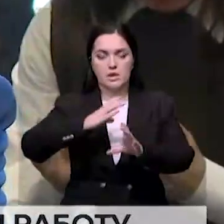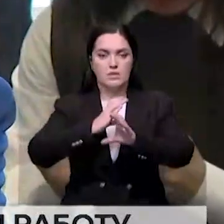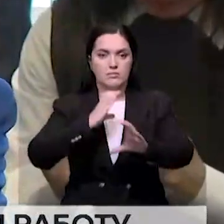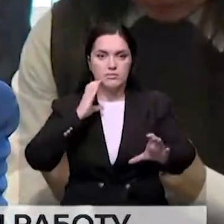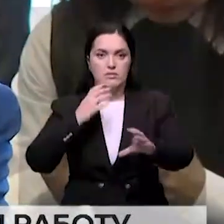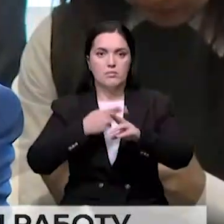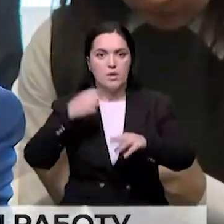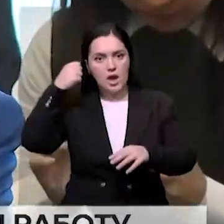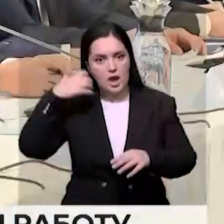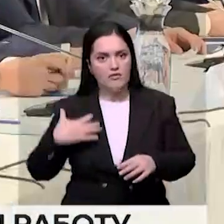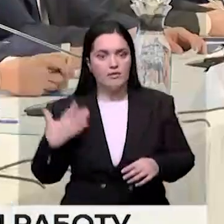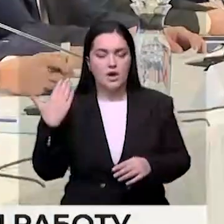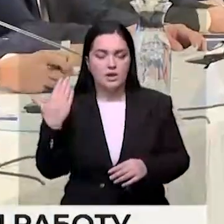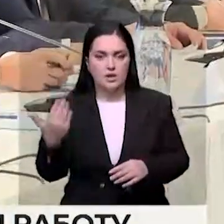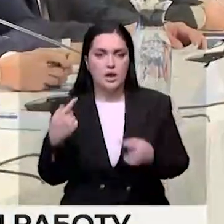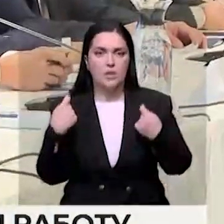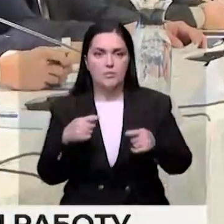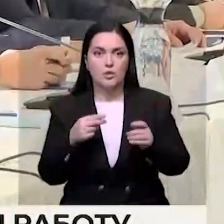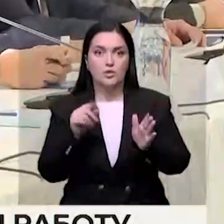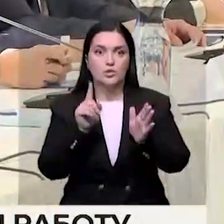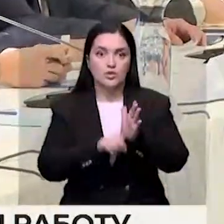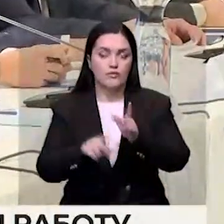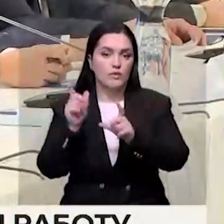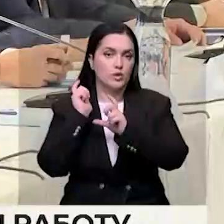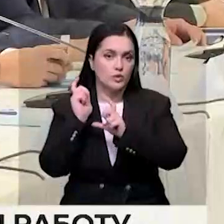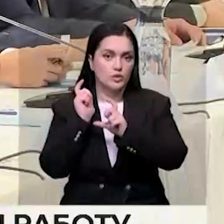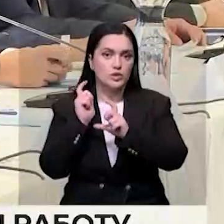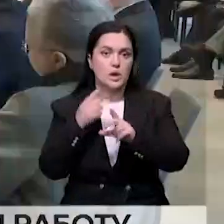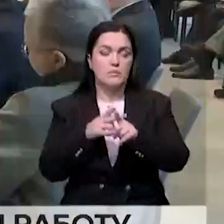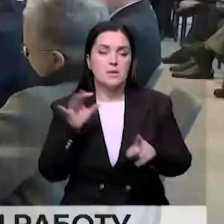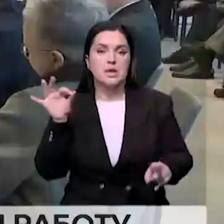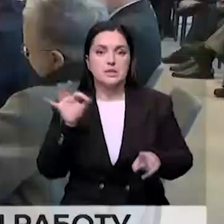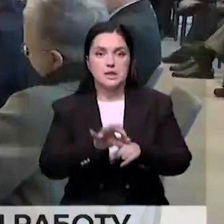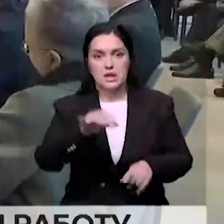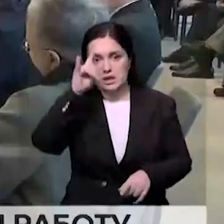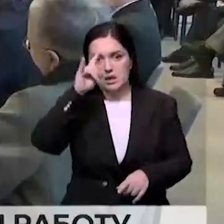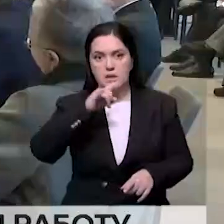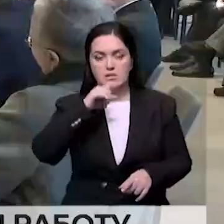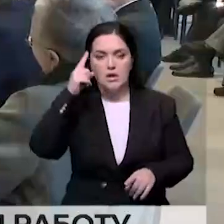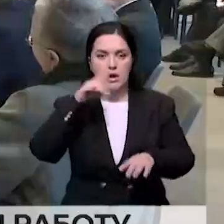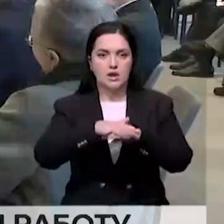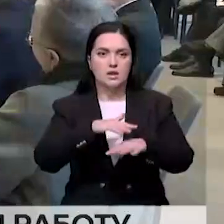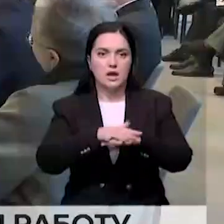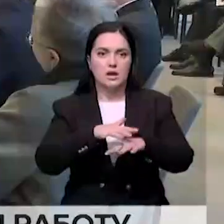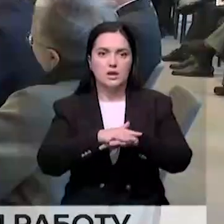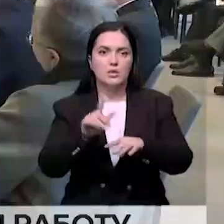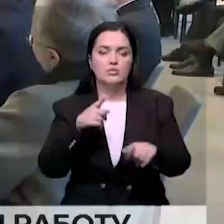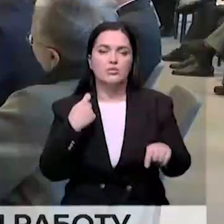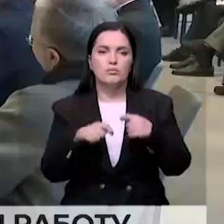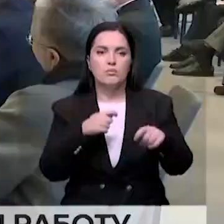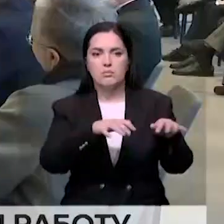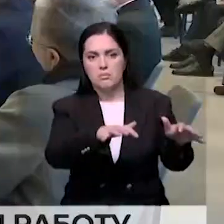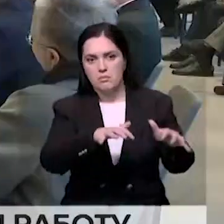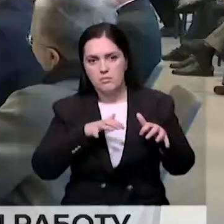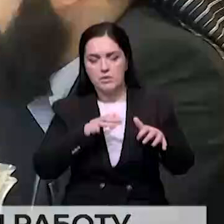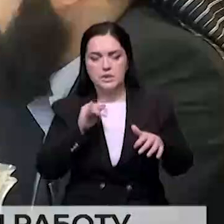контейнеров афганскими товарами. Это позволит удешевить логистику. С этой целью казахстанская сторона провела анализ потенциала товаров для импорта